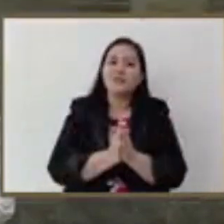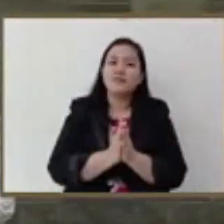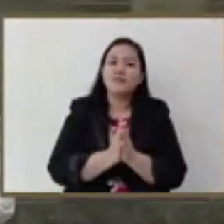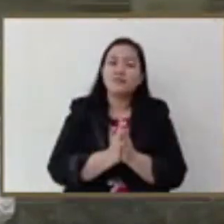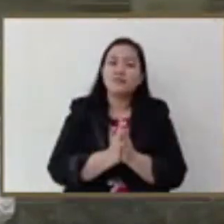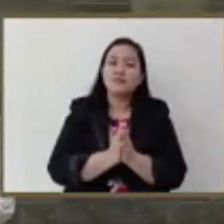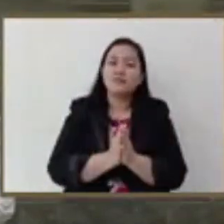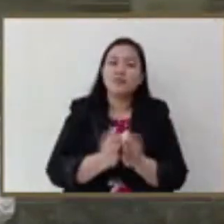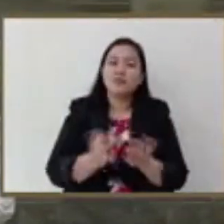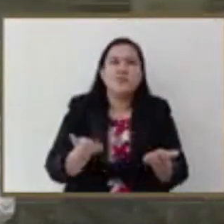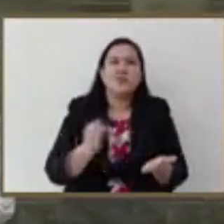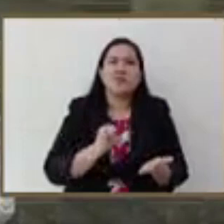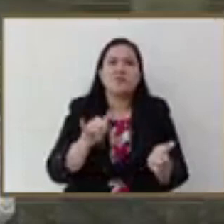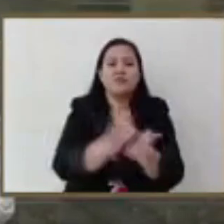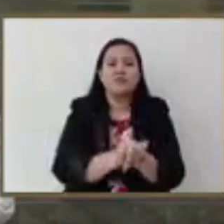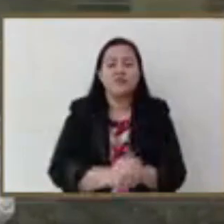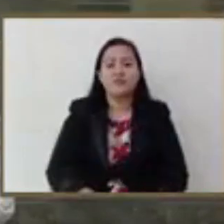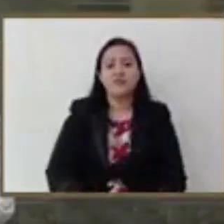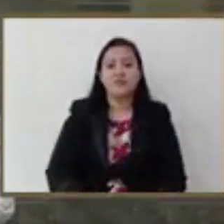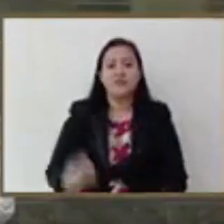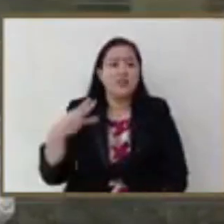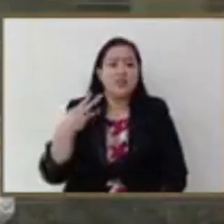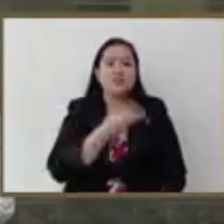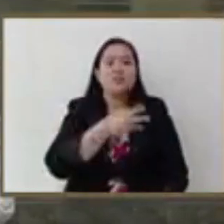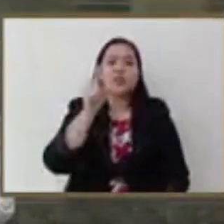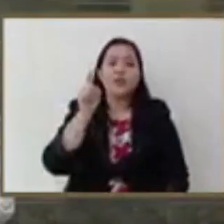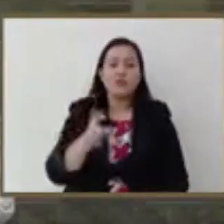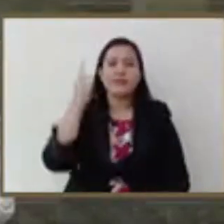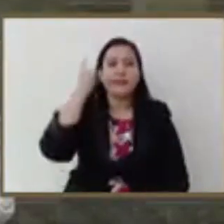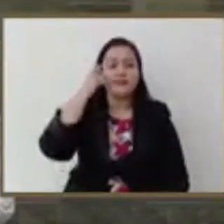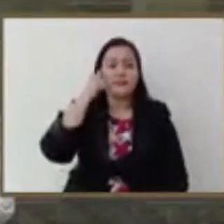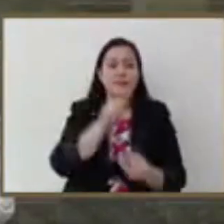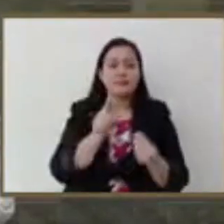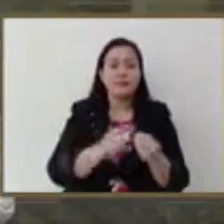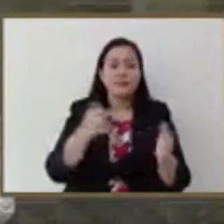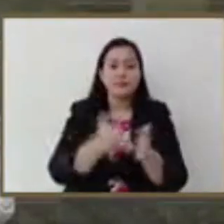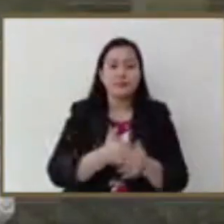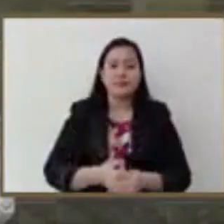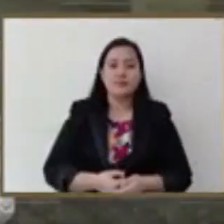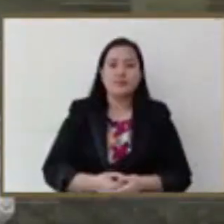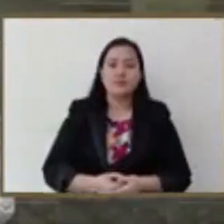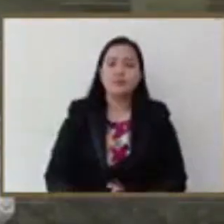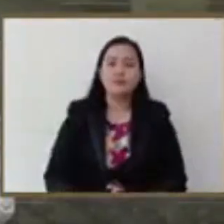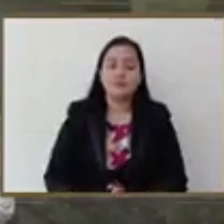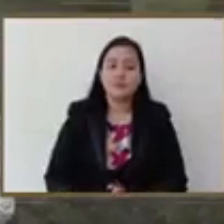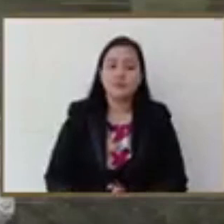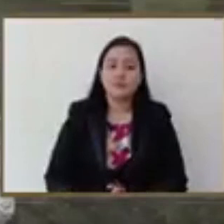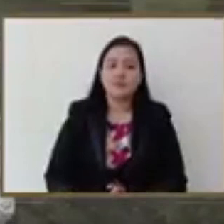it now. Napakarami mga bagay na namimiss po tayo. Kung ang Diyos